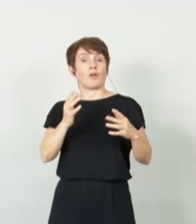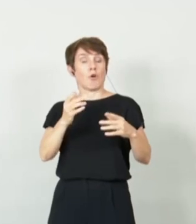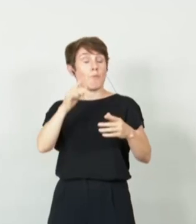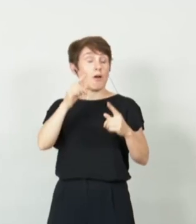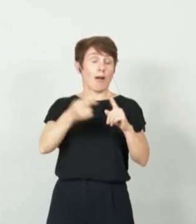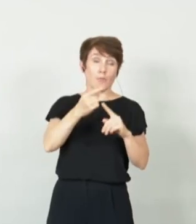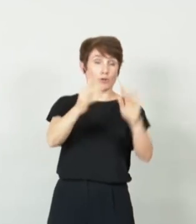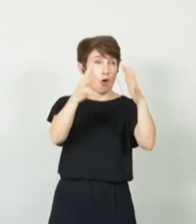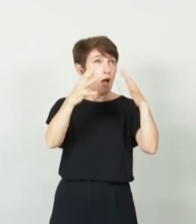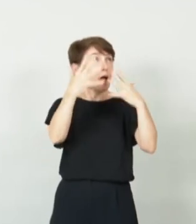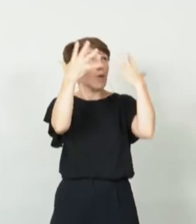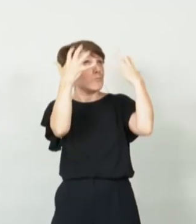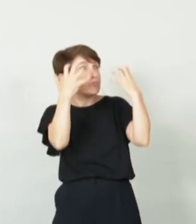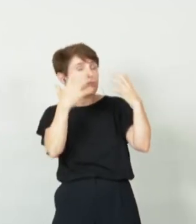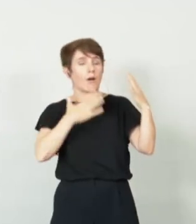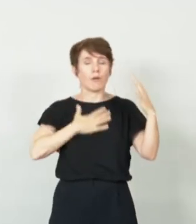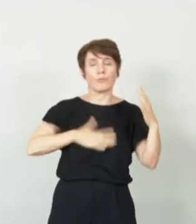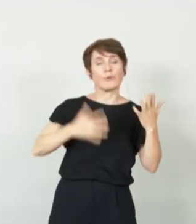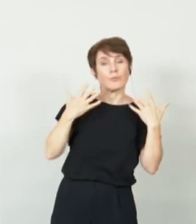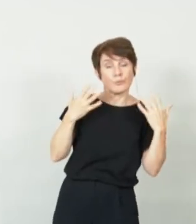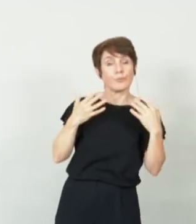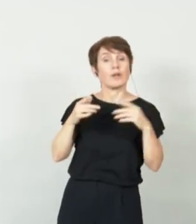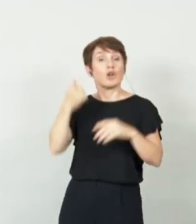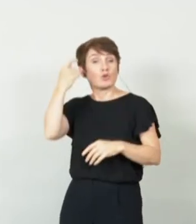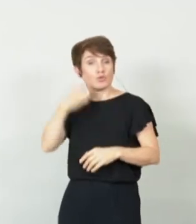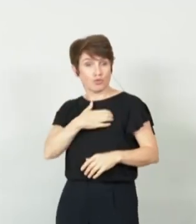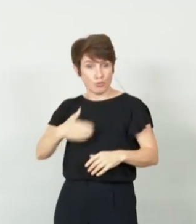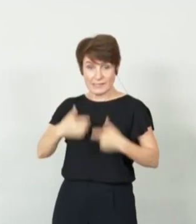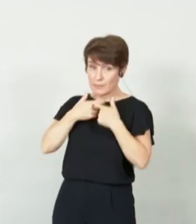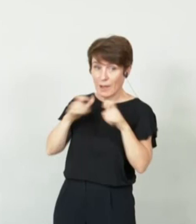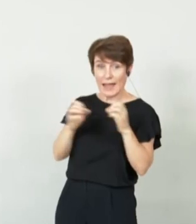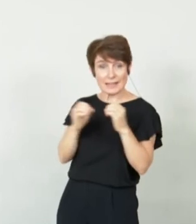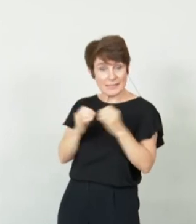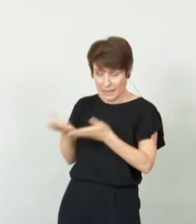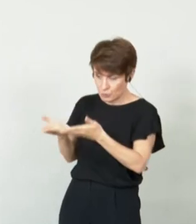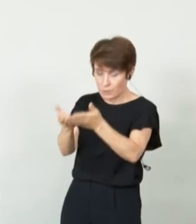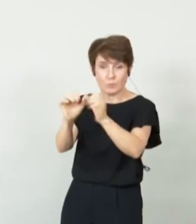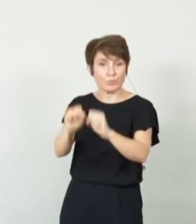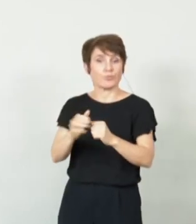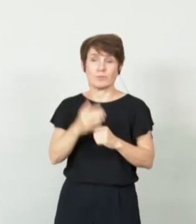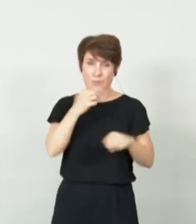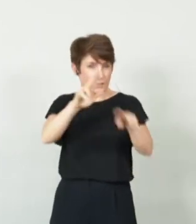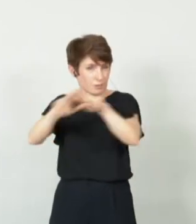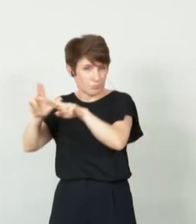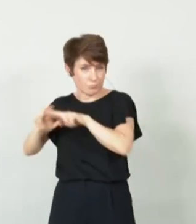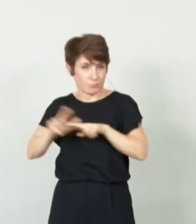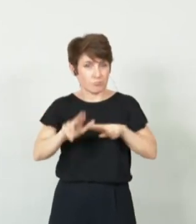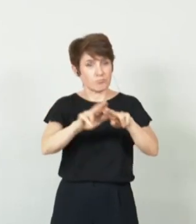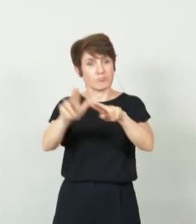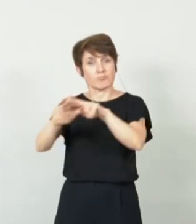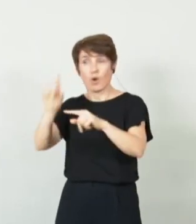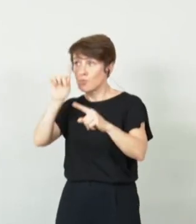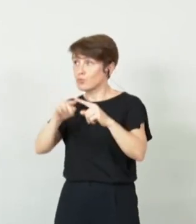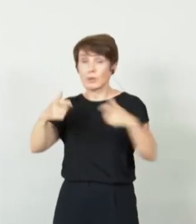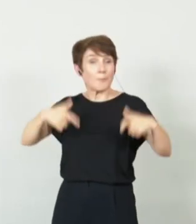et gratuit aux douches municipales c'est un travail mené sur les équipements municipaux pour le confort d'été dans dans nos